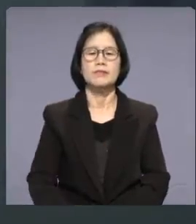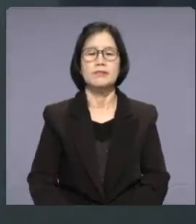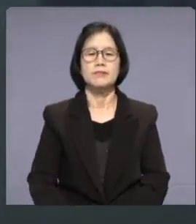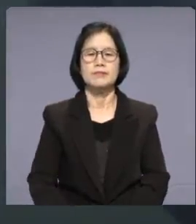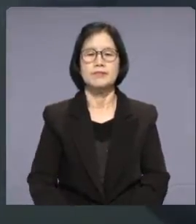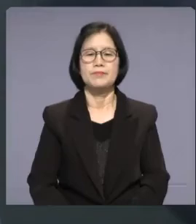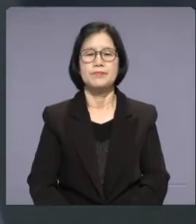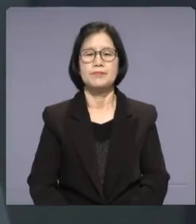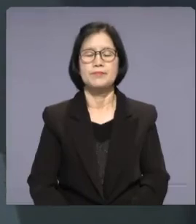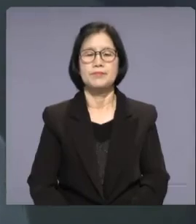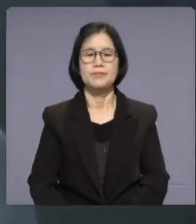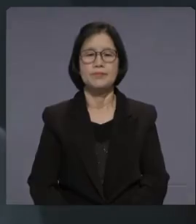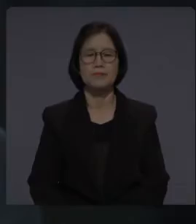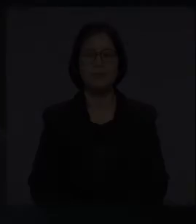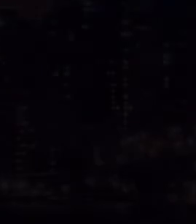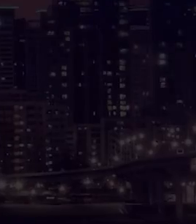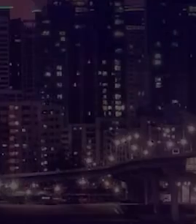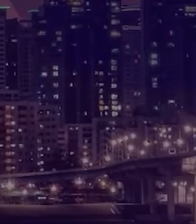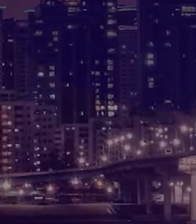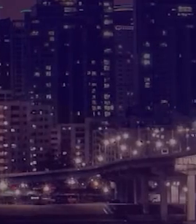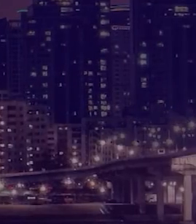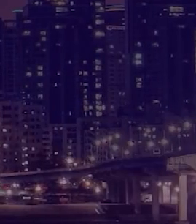뉴스 갈 태웁니다